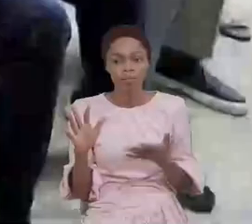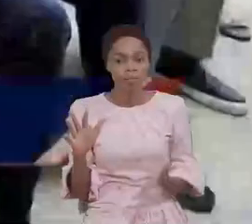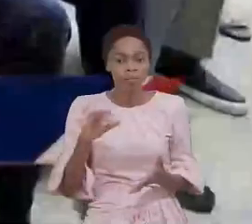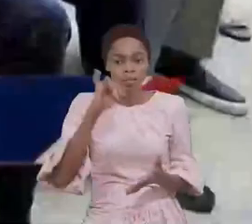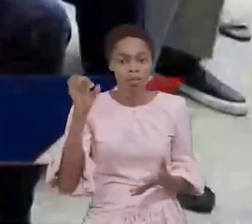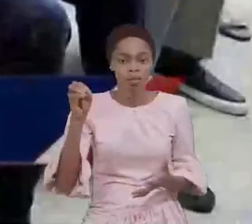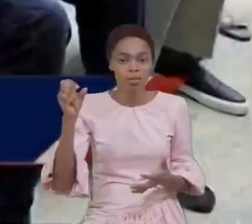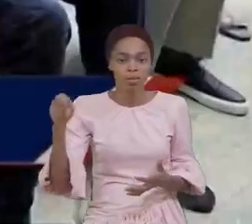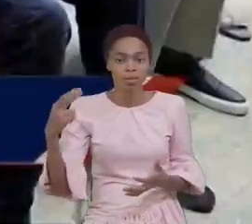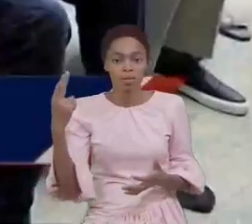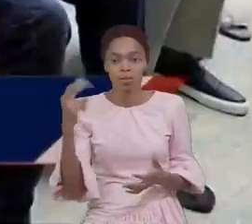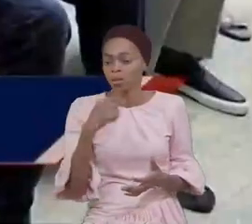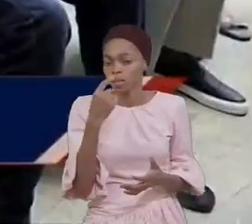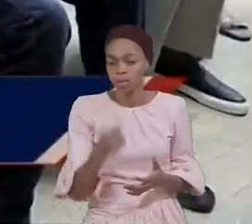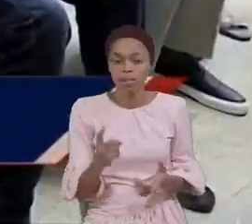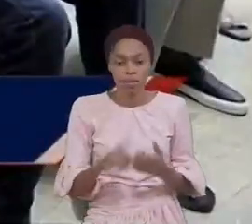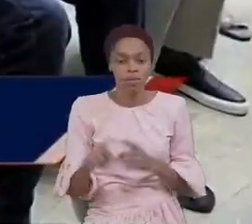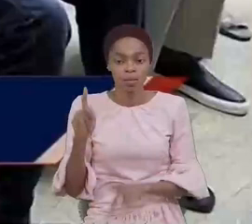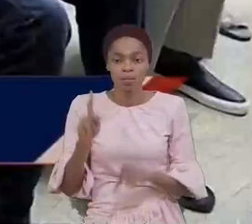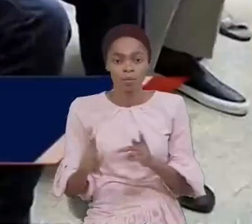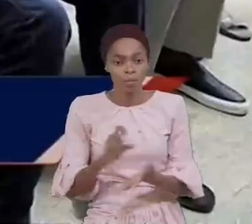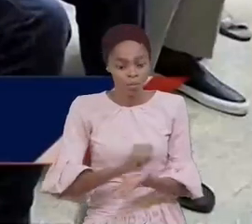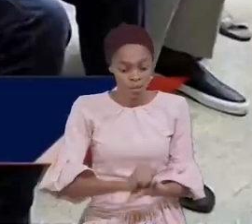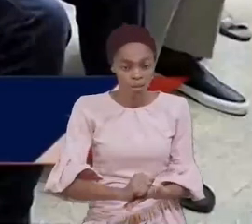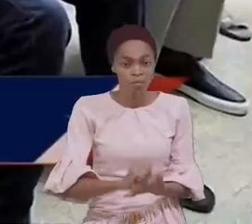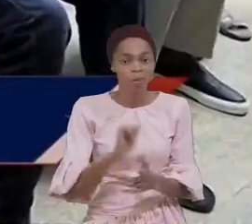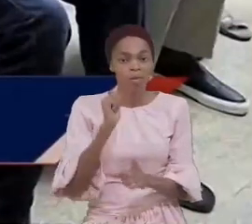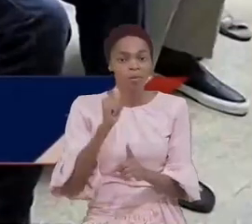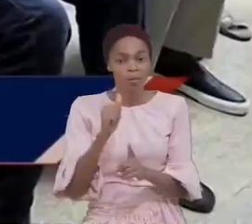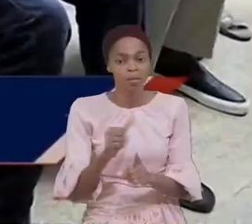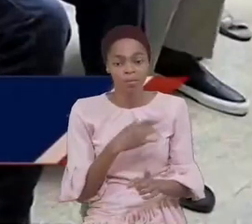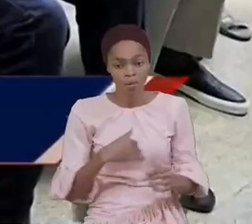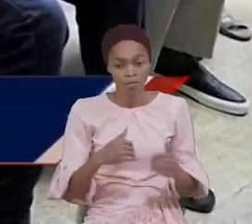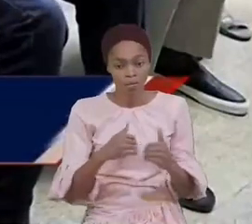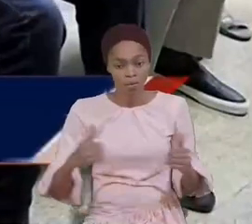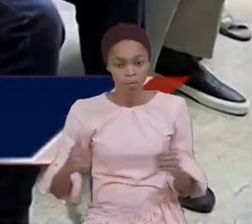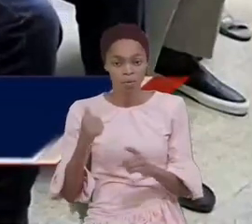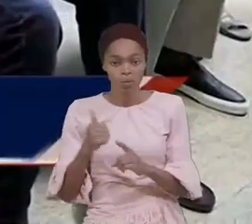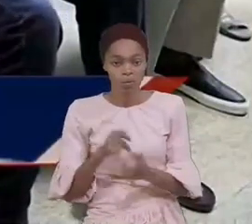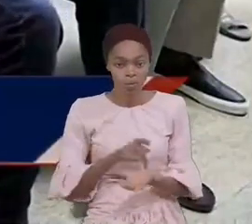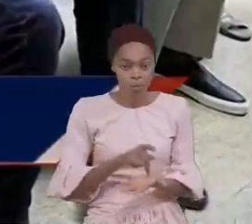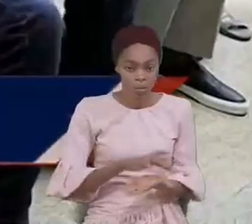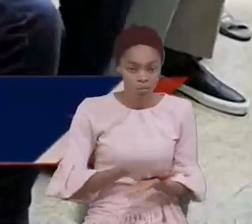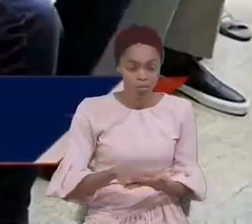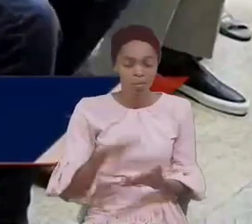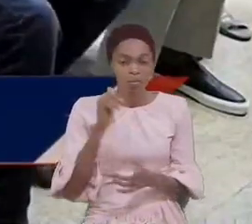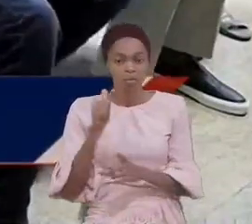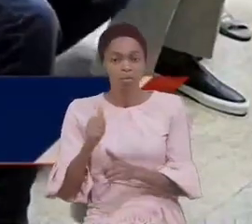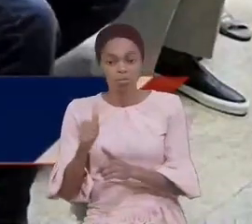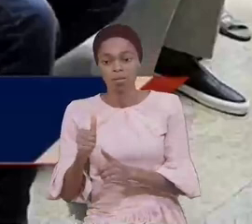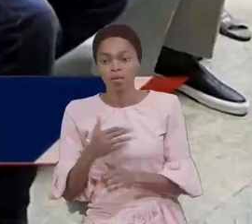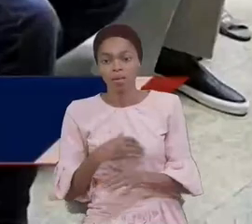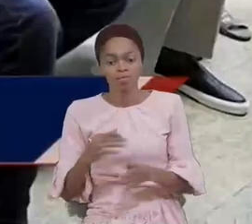Ici, Josué dit au peuple, sanctifiez-vous, mettez-vous à part, purifiez-vous,